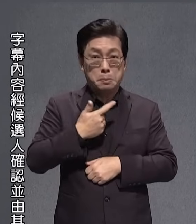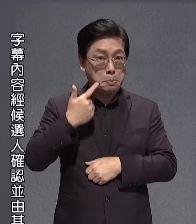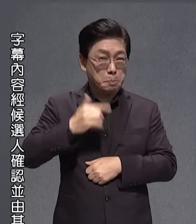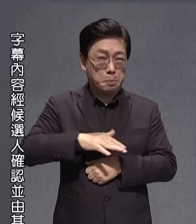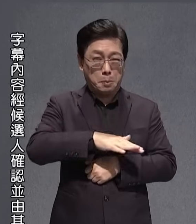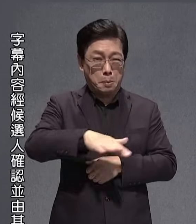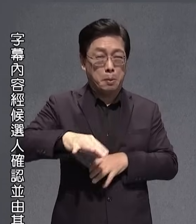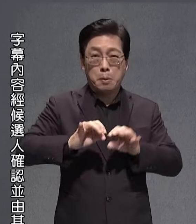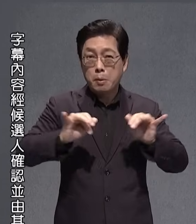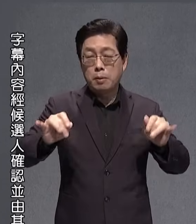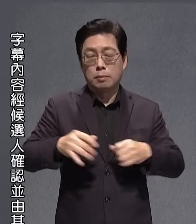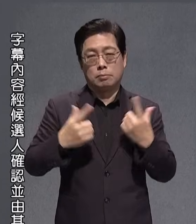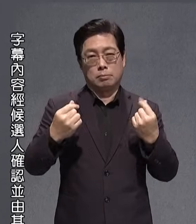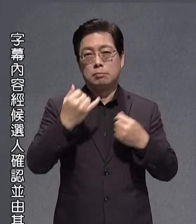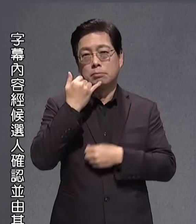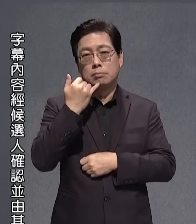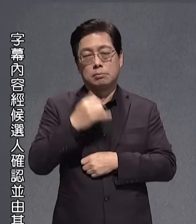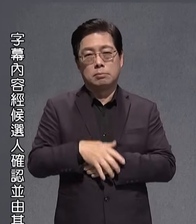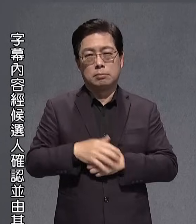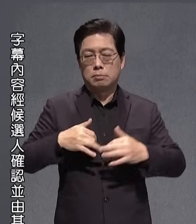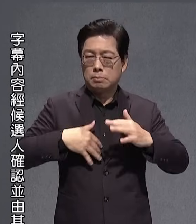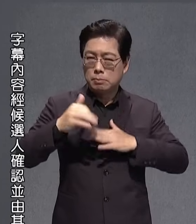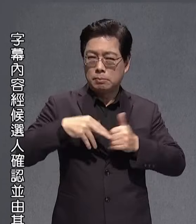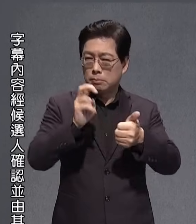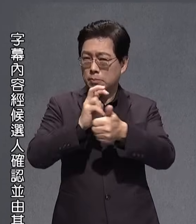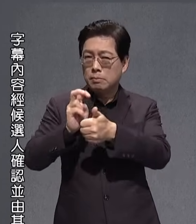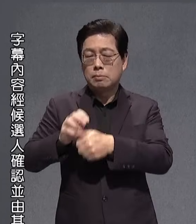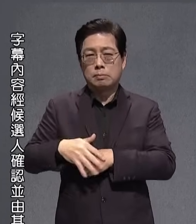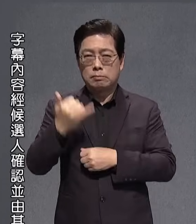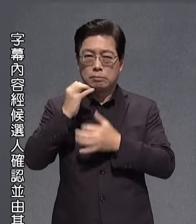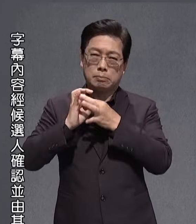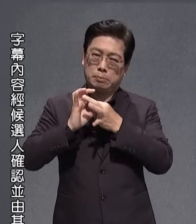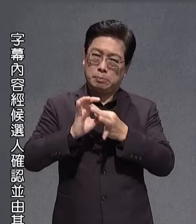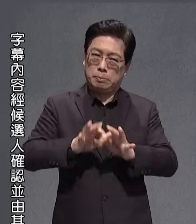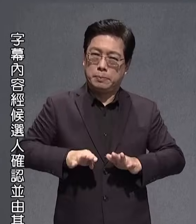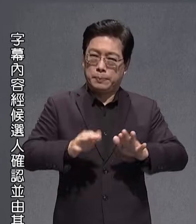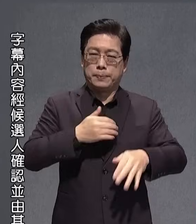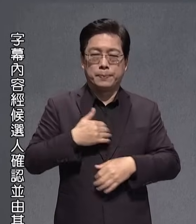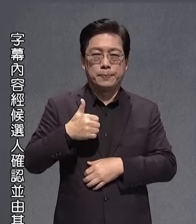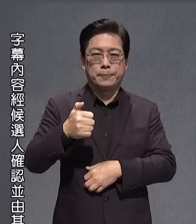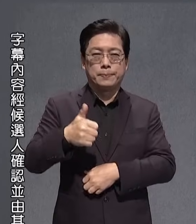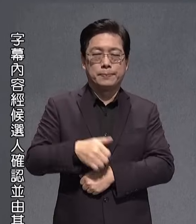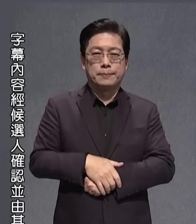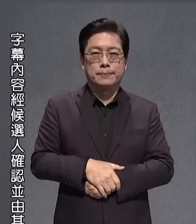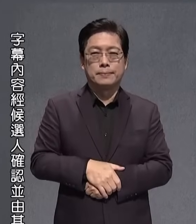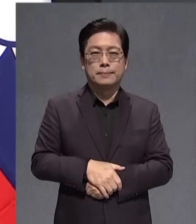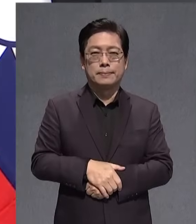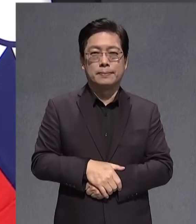的土地也可以大家的照顾，才可以永续的发展。谢谢。